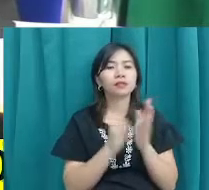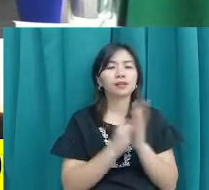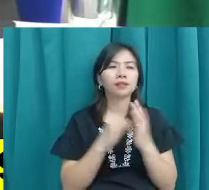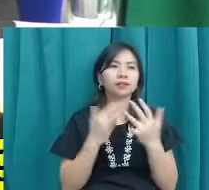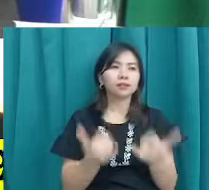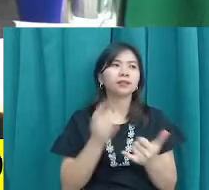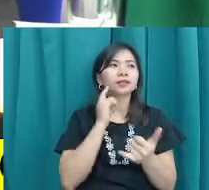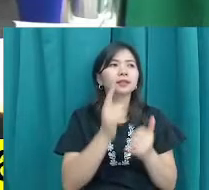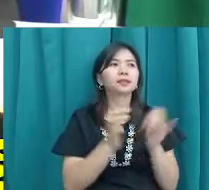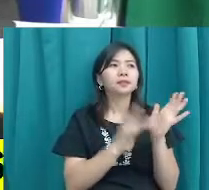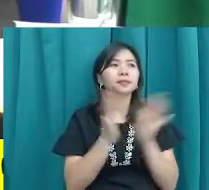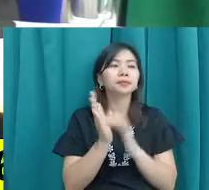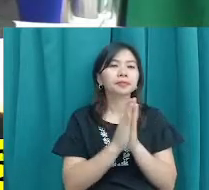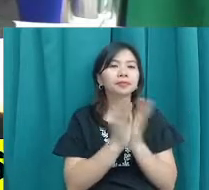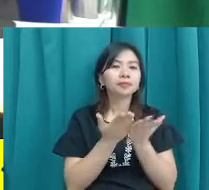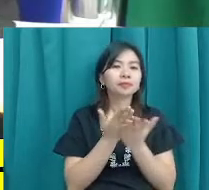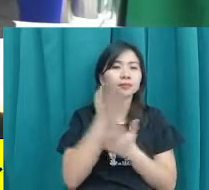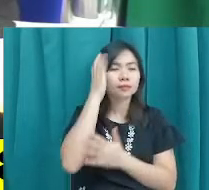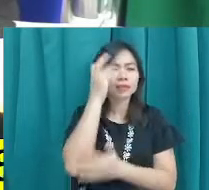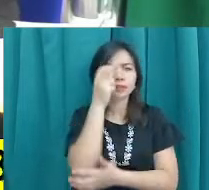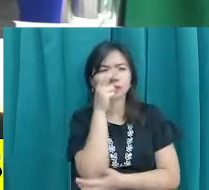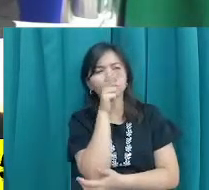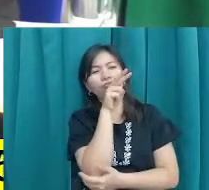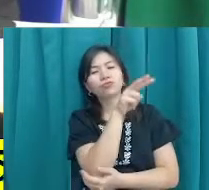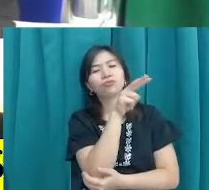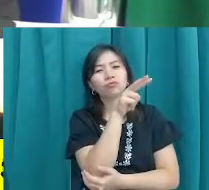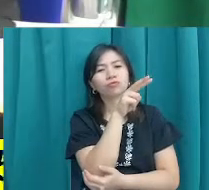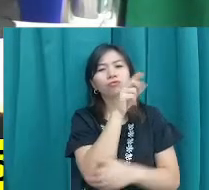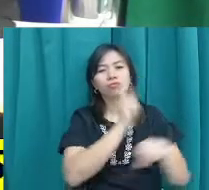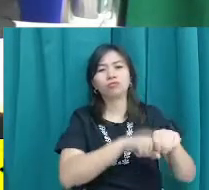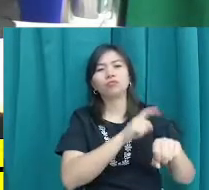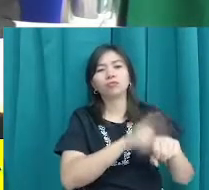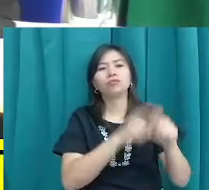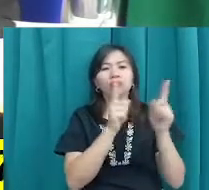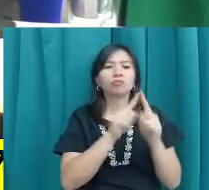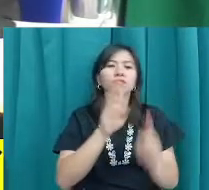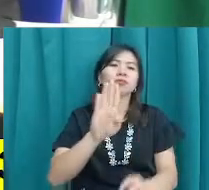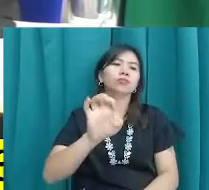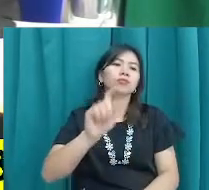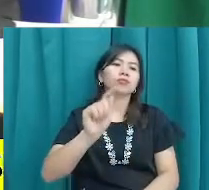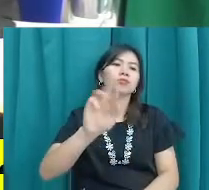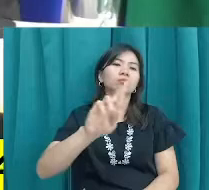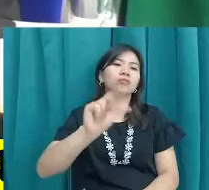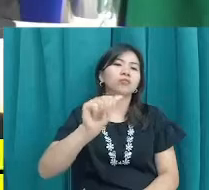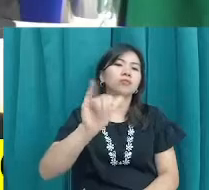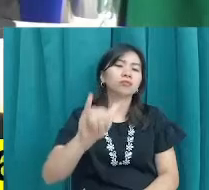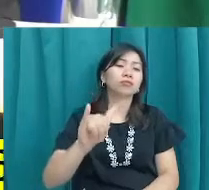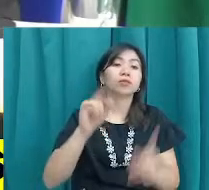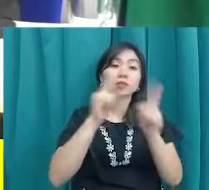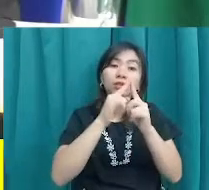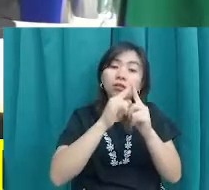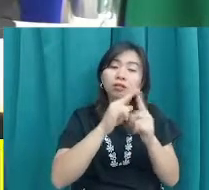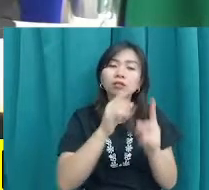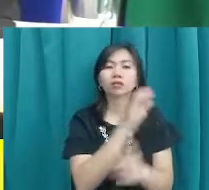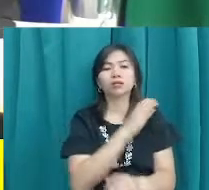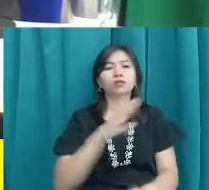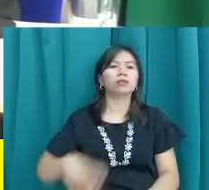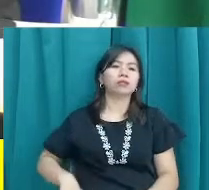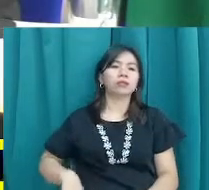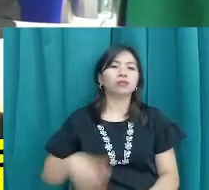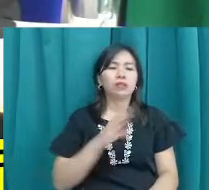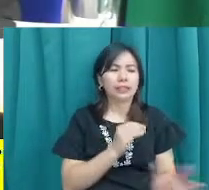ng Biblia, he sought opportunity to betray him. Aha! He sought opportunity. Kumuha